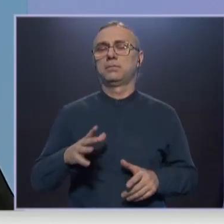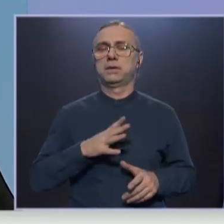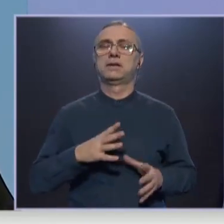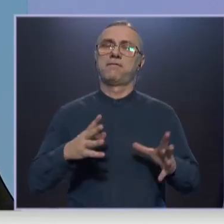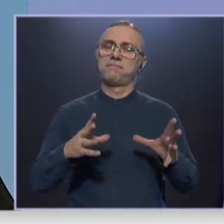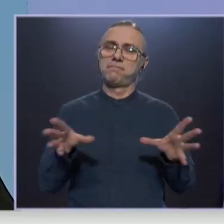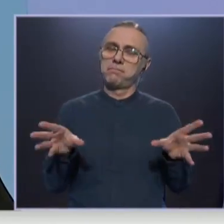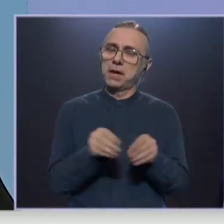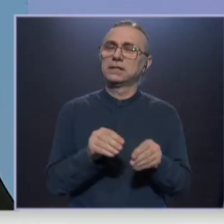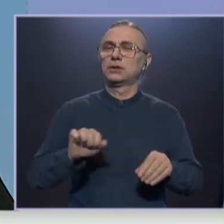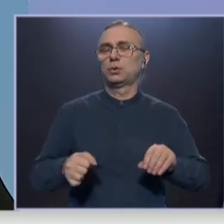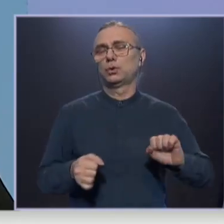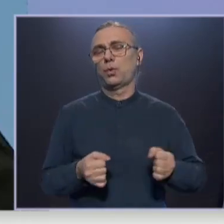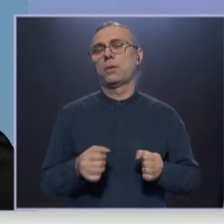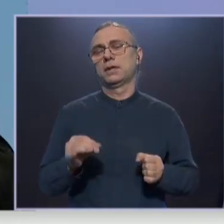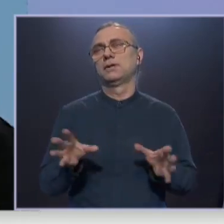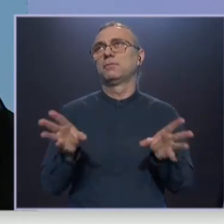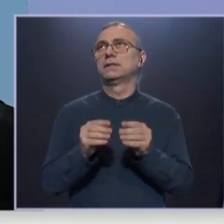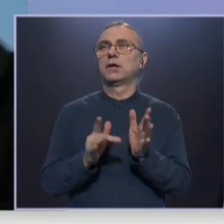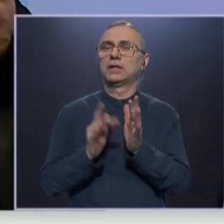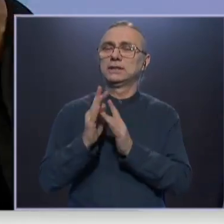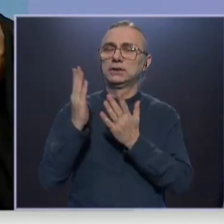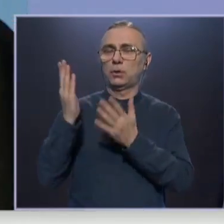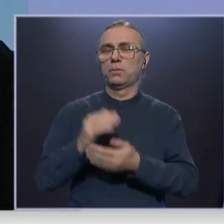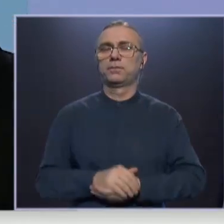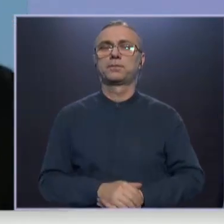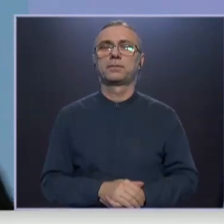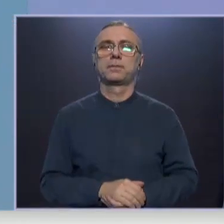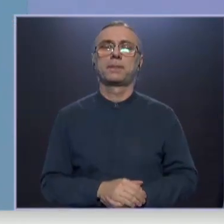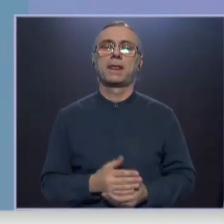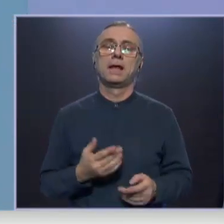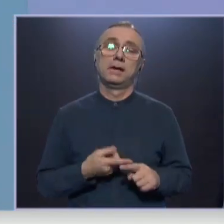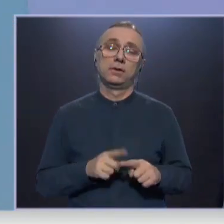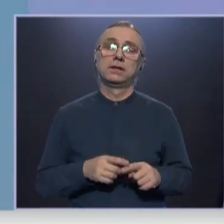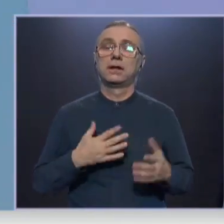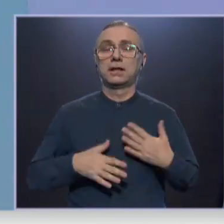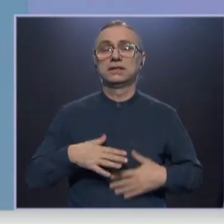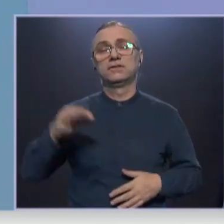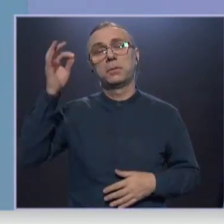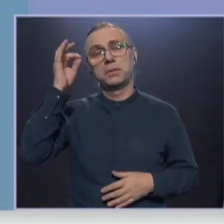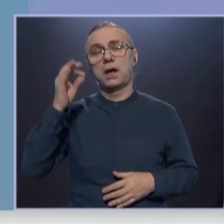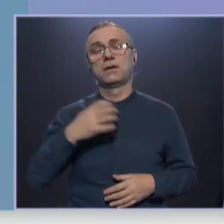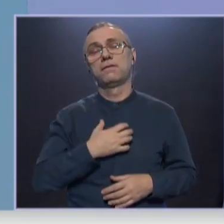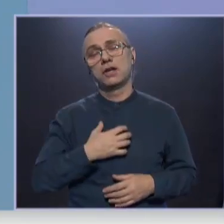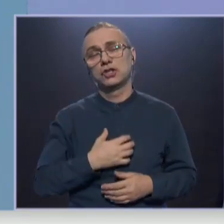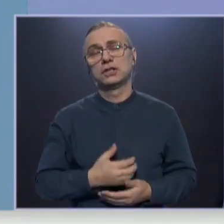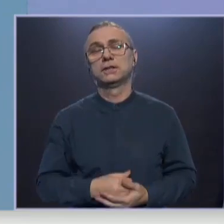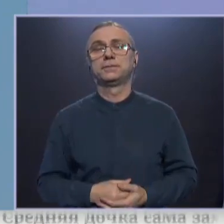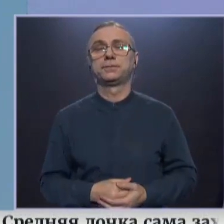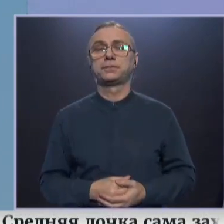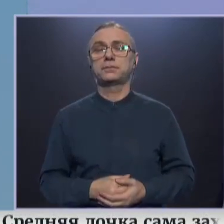Христом. И вот у нас, конечно, такой более радостные вот эти все воспоминания, они действительно важны. Это не зря, что, отвечая на грустный